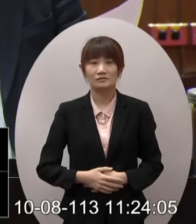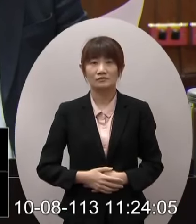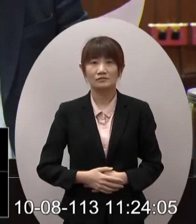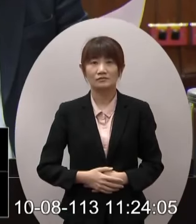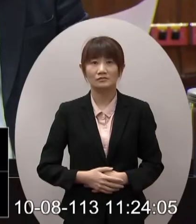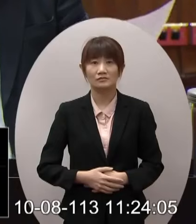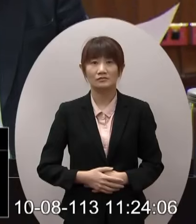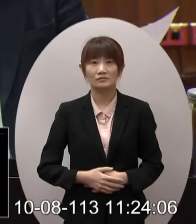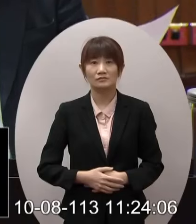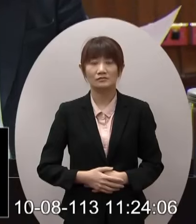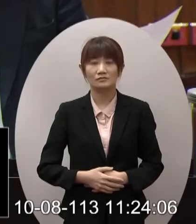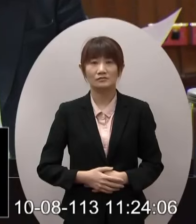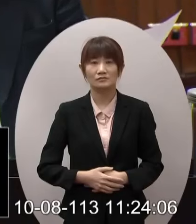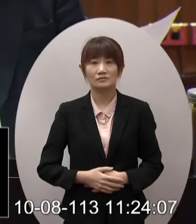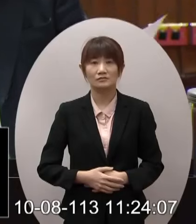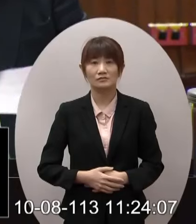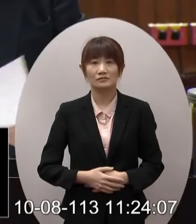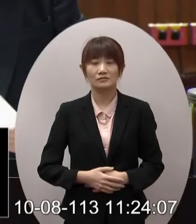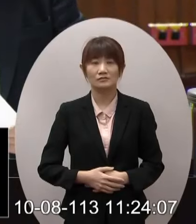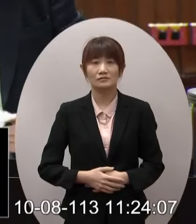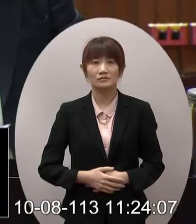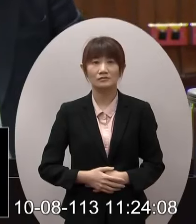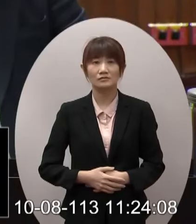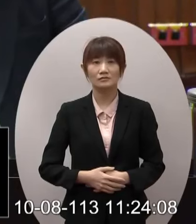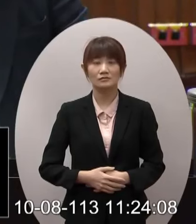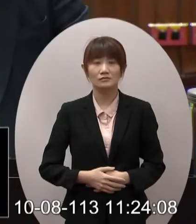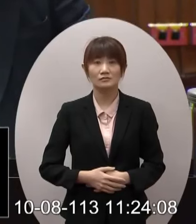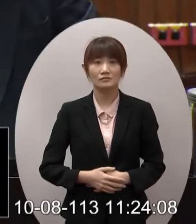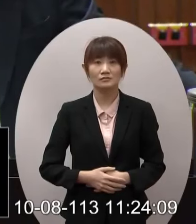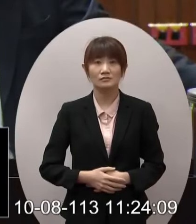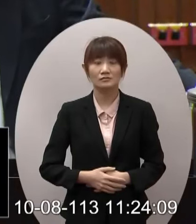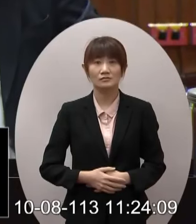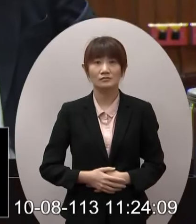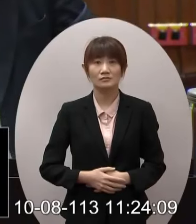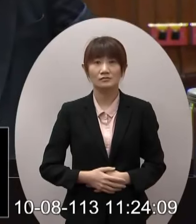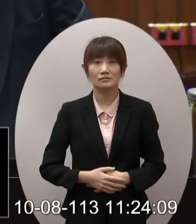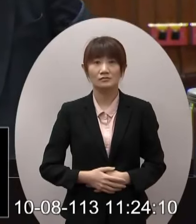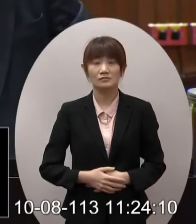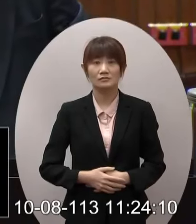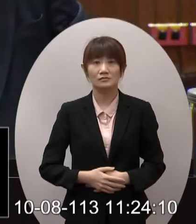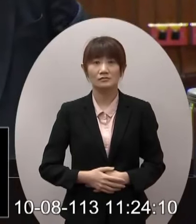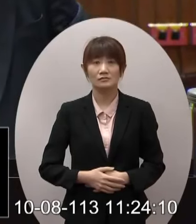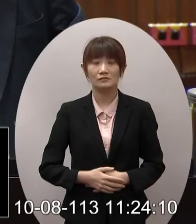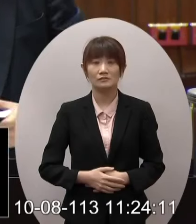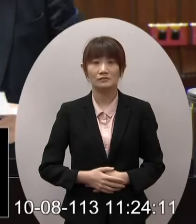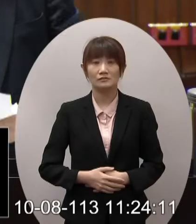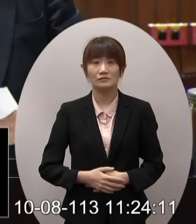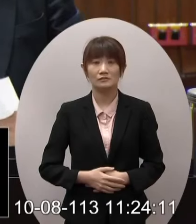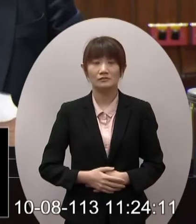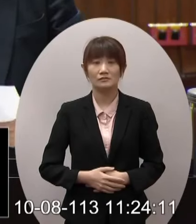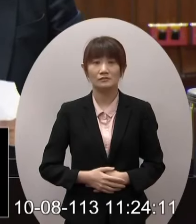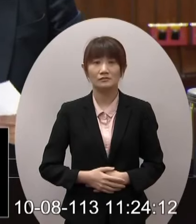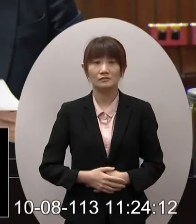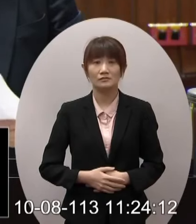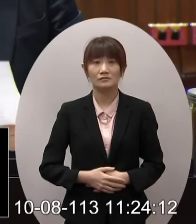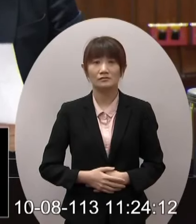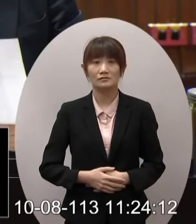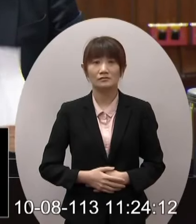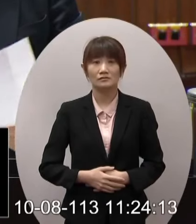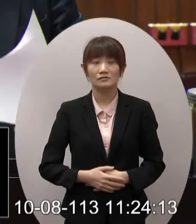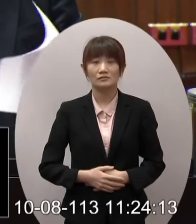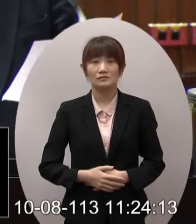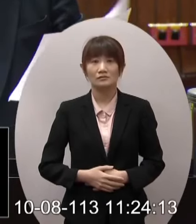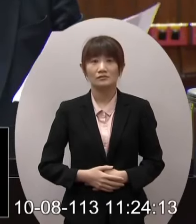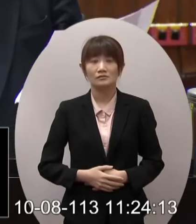是数字的差距是我们在计算呈现出来的标准是不一样的。这个部分，